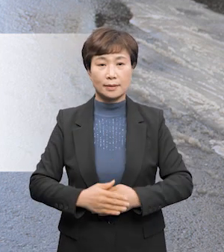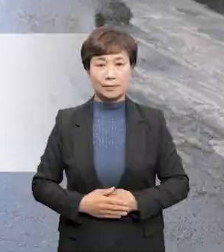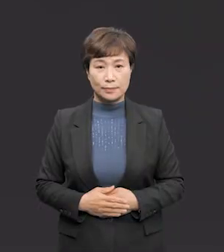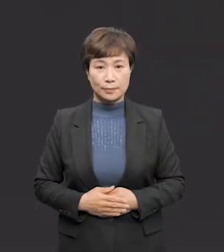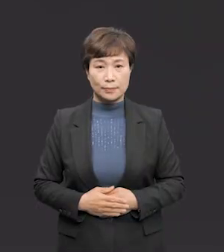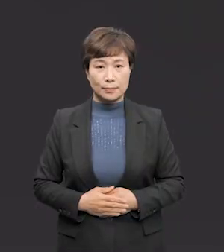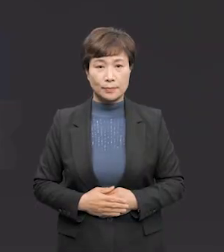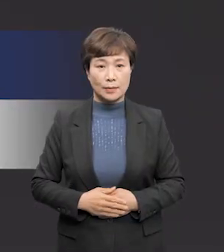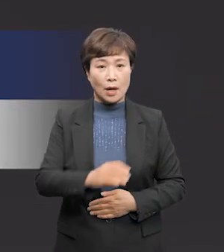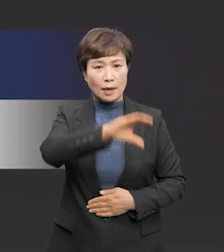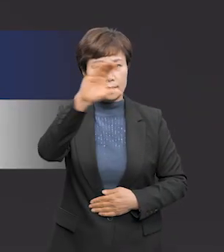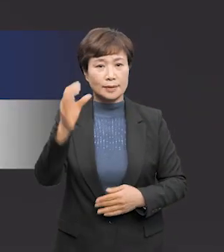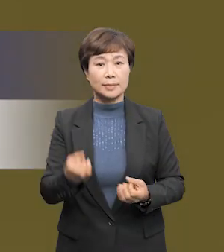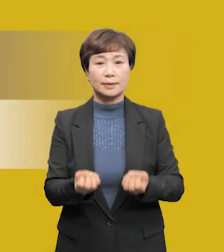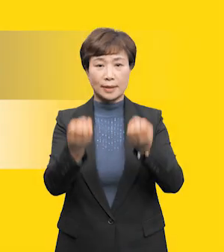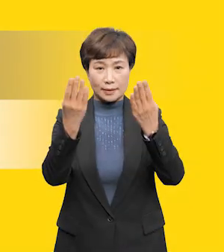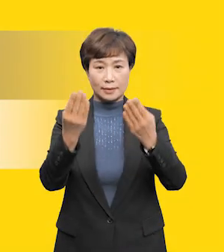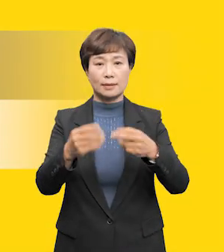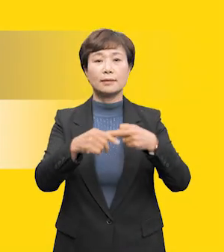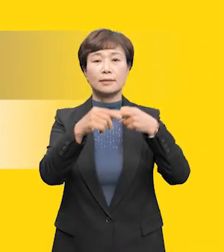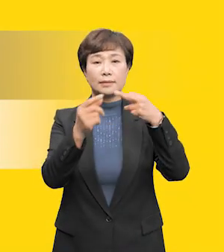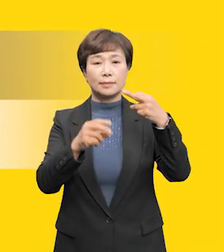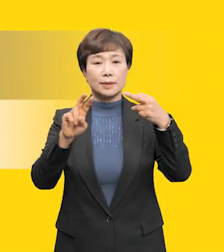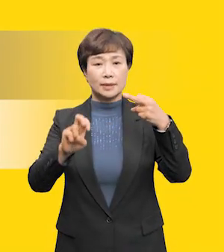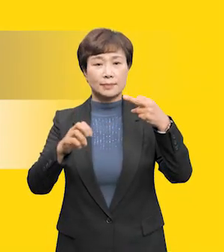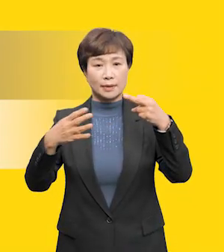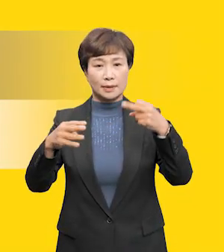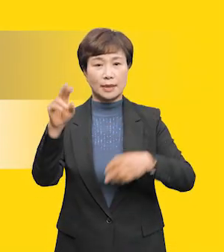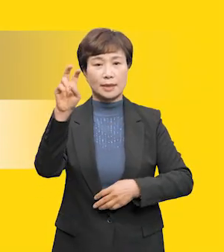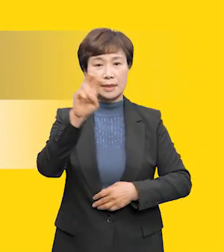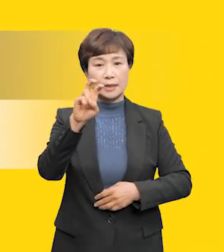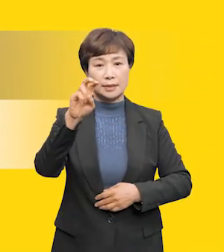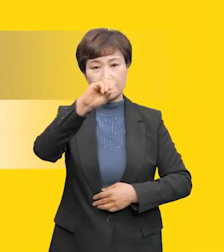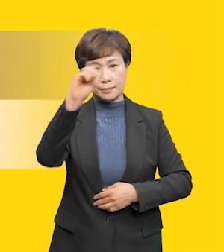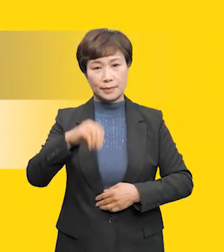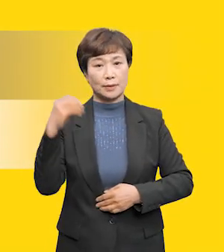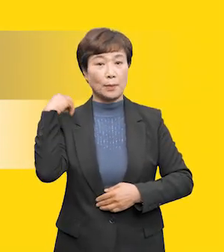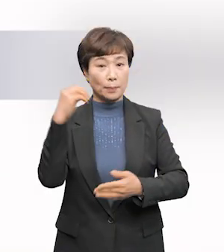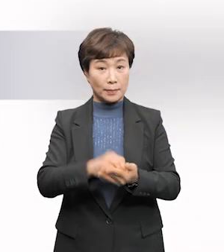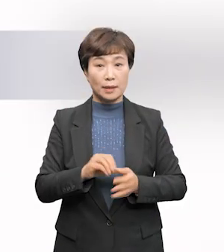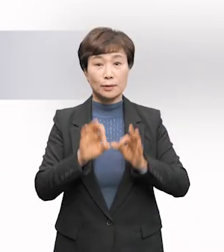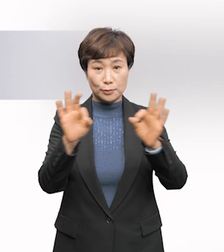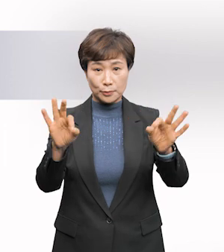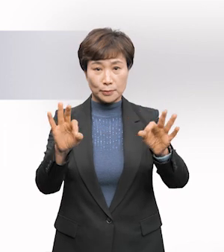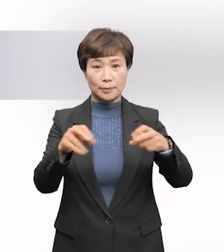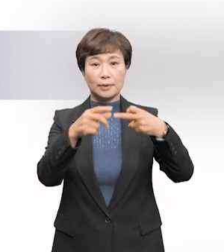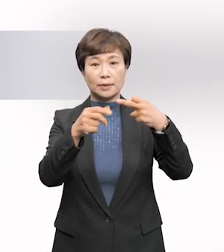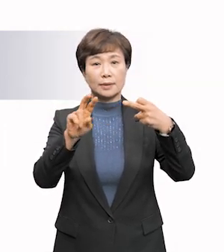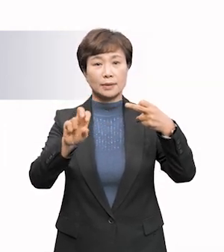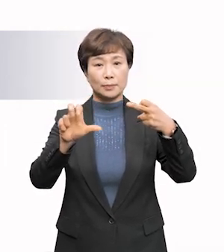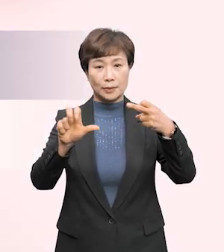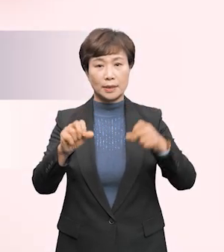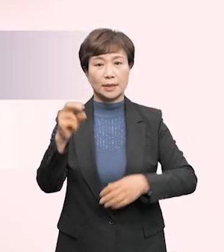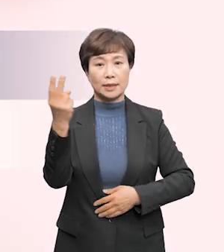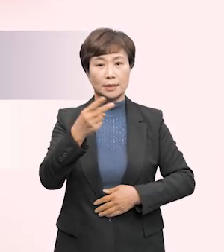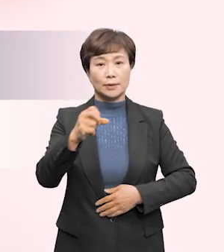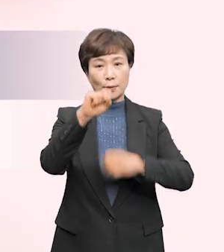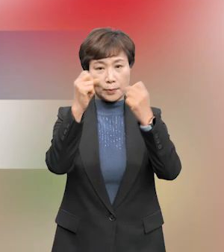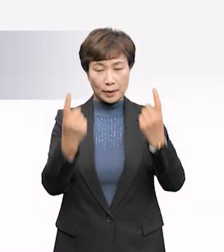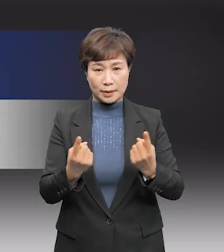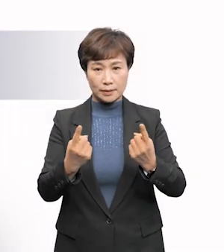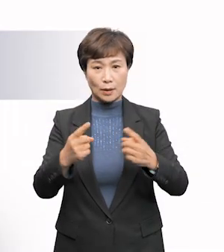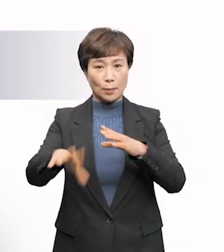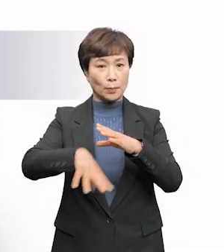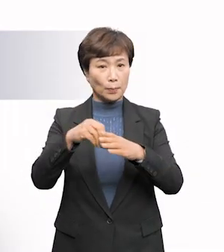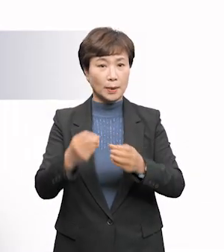진행합니다 크리스마스 할인 행사로 24일에는 20% 페이백을 25일에는 2000원 할인을